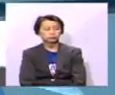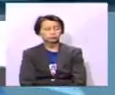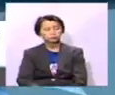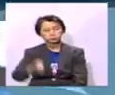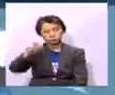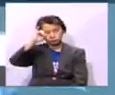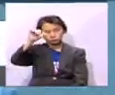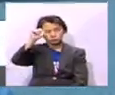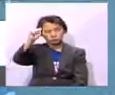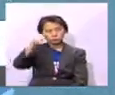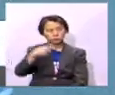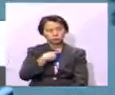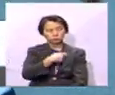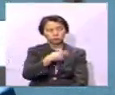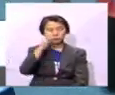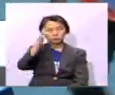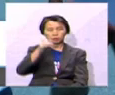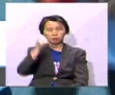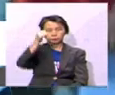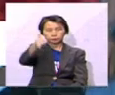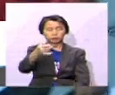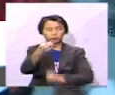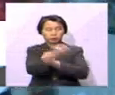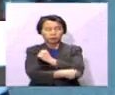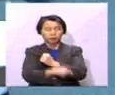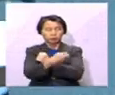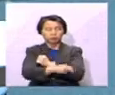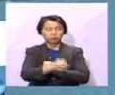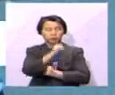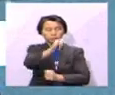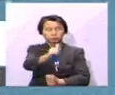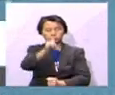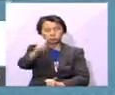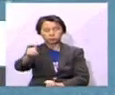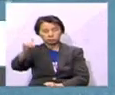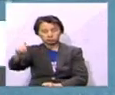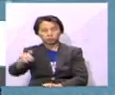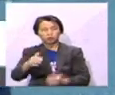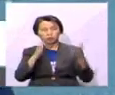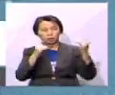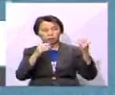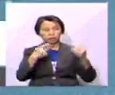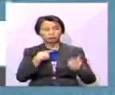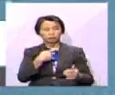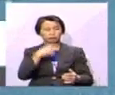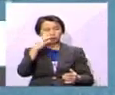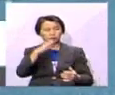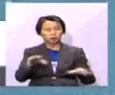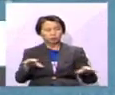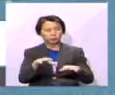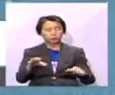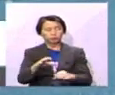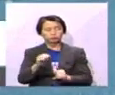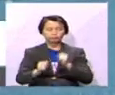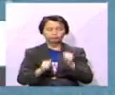InsyaAllah kita akan pergi kepada negeri-negeri. Tengok mudah-mudahan kita akan buat trail di Kedah.